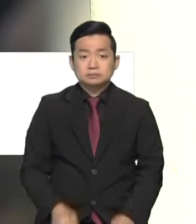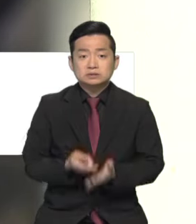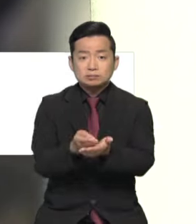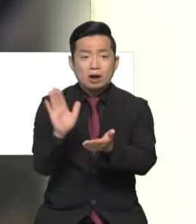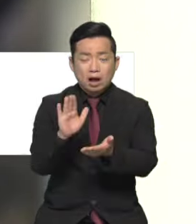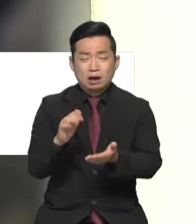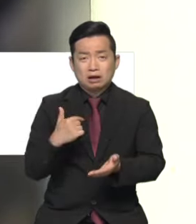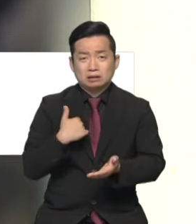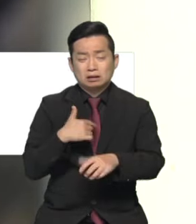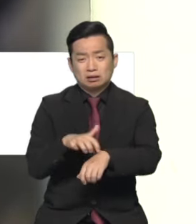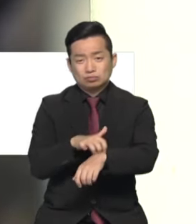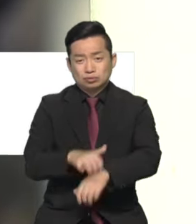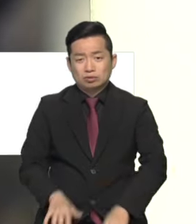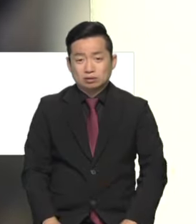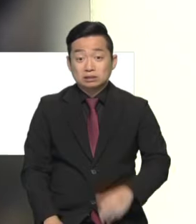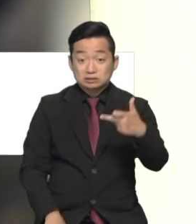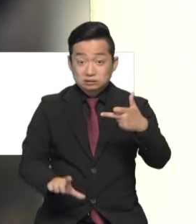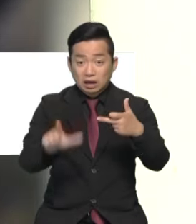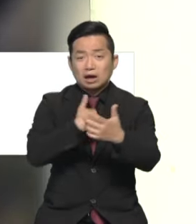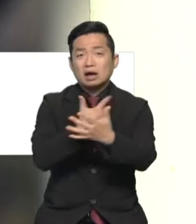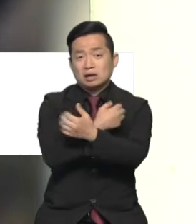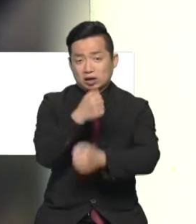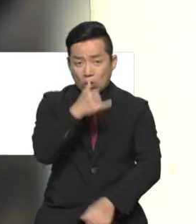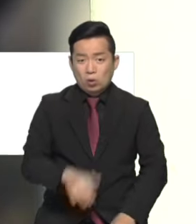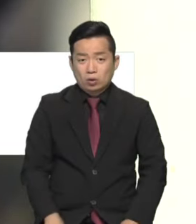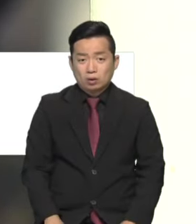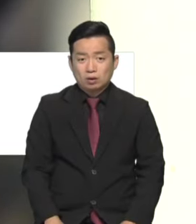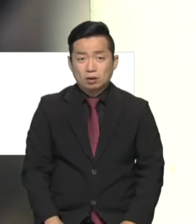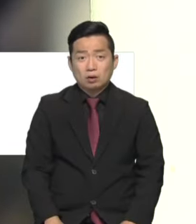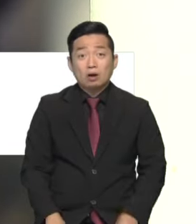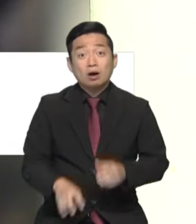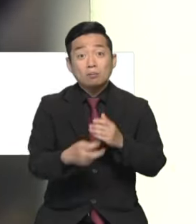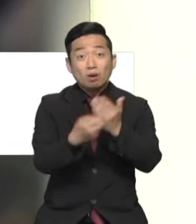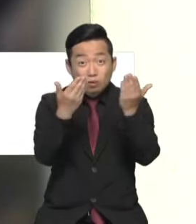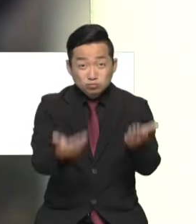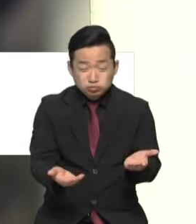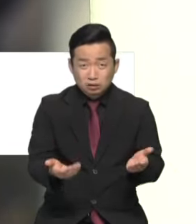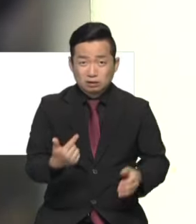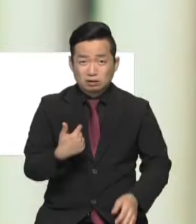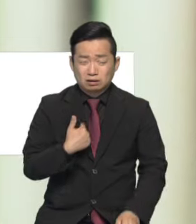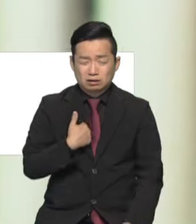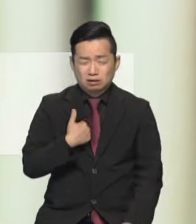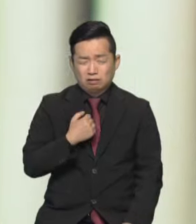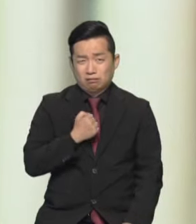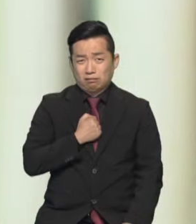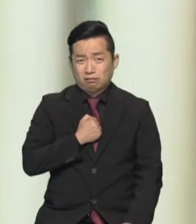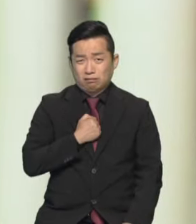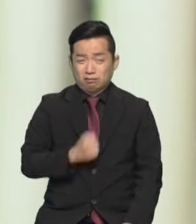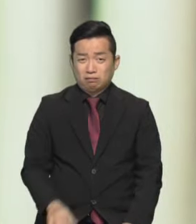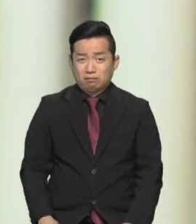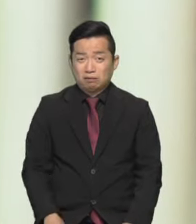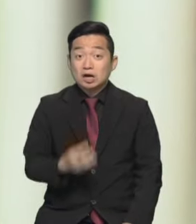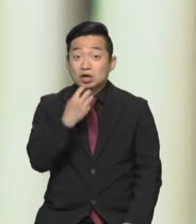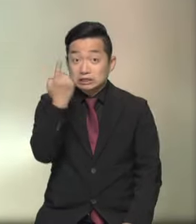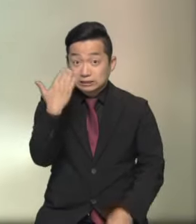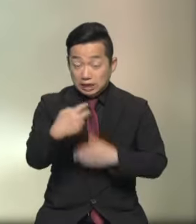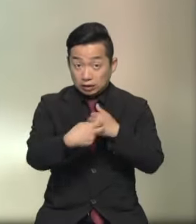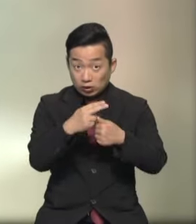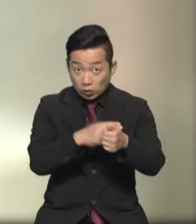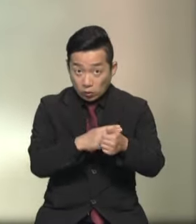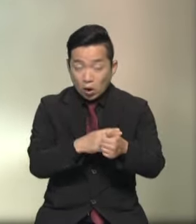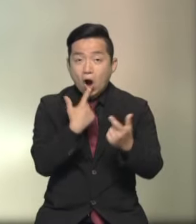시켜줘가지고 괜찮은 거. 10일 날 저희는 예약이 잡혔는데 막막하죠. 서울의대에 이어